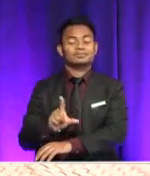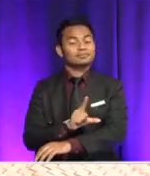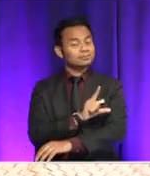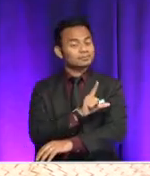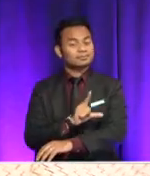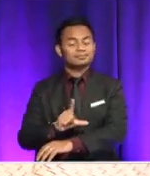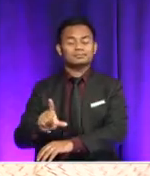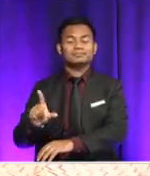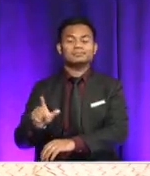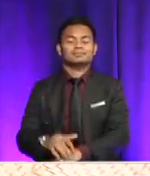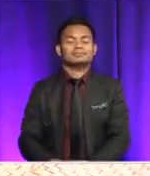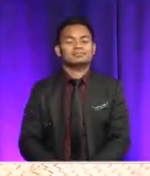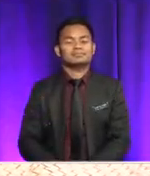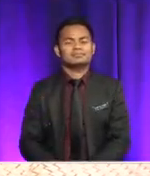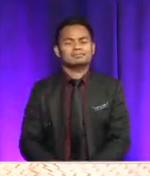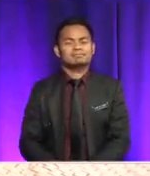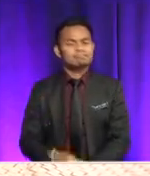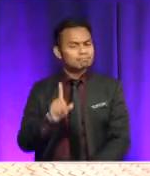layu layuan